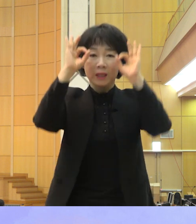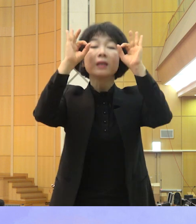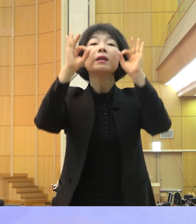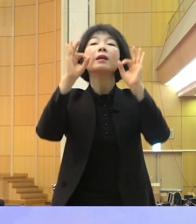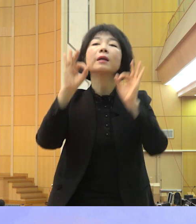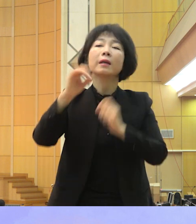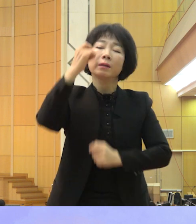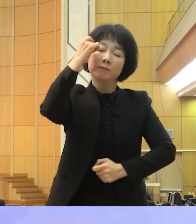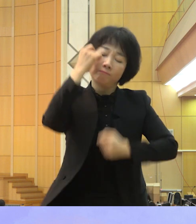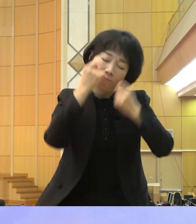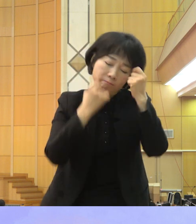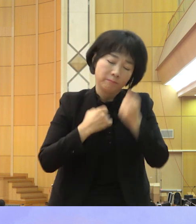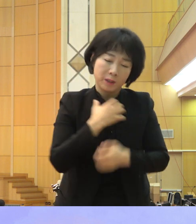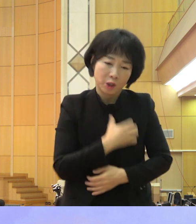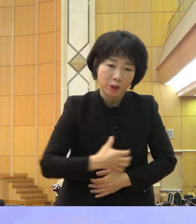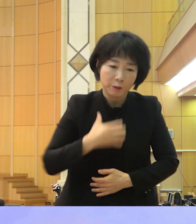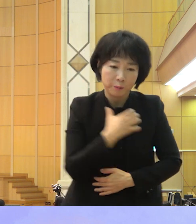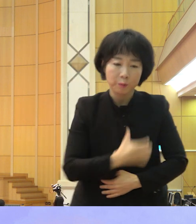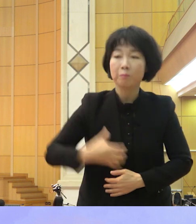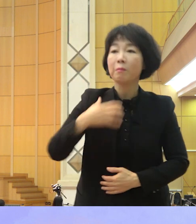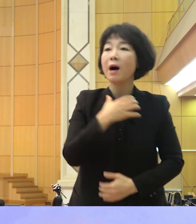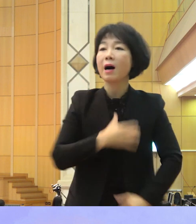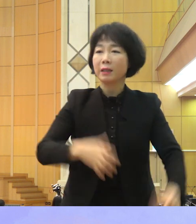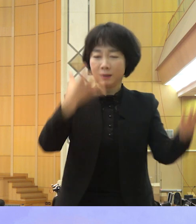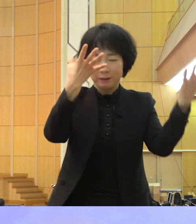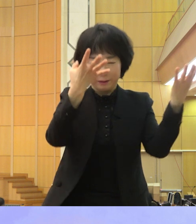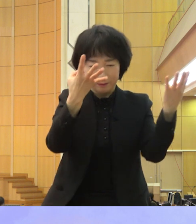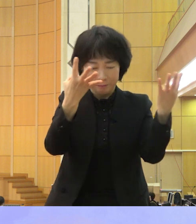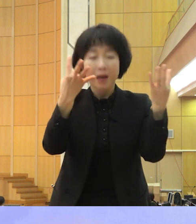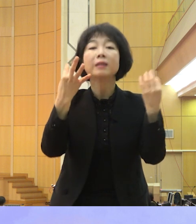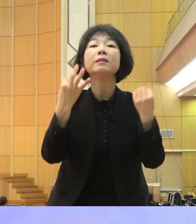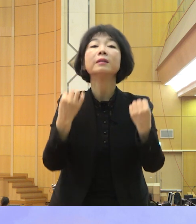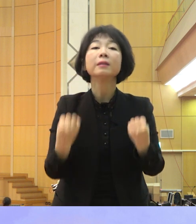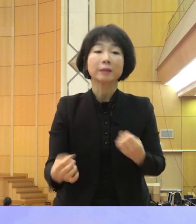벗고 보니 슬픔 많은